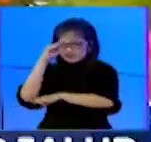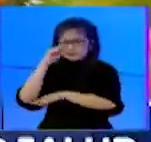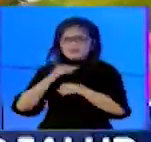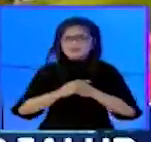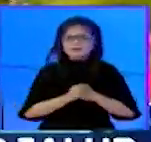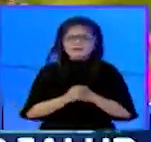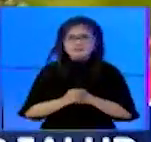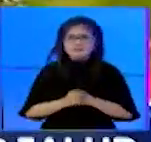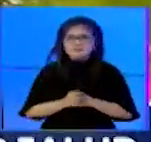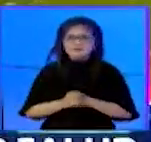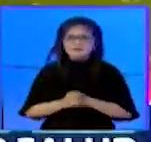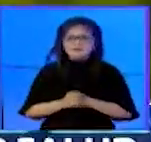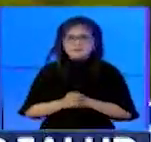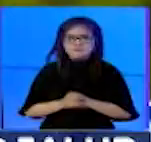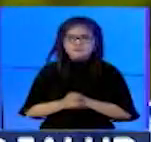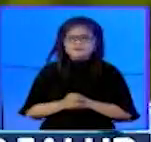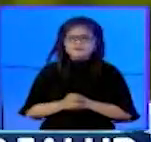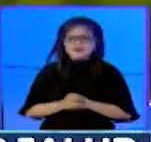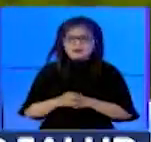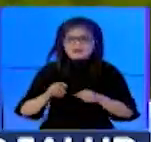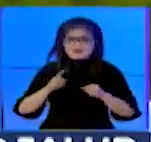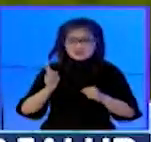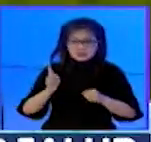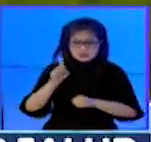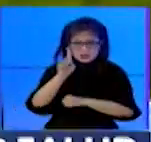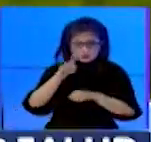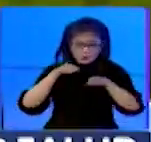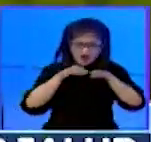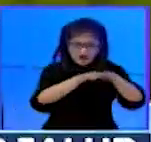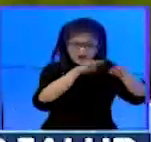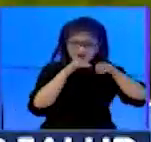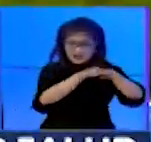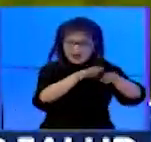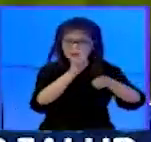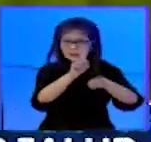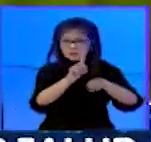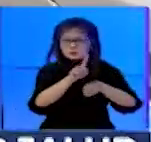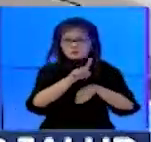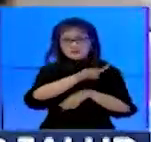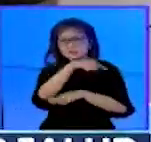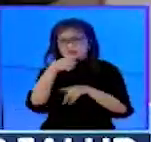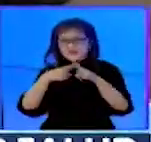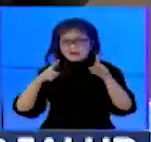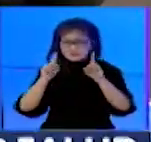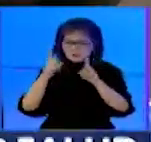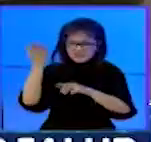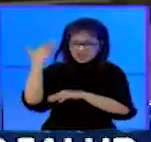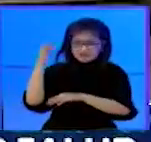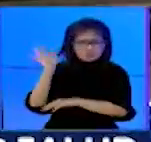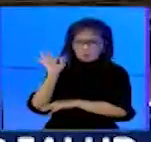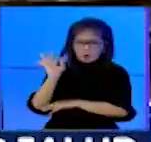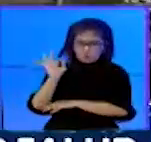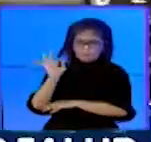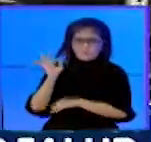Namun tadi untuk skema arus lalu lintas one way ini sudah tidak diberlakukan sejak pukul 10.30 pagi, seperti yang kita lihat di belakang saya ini